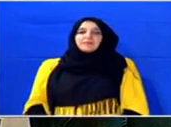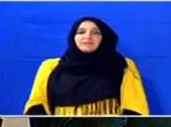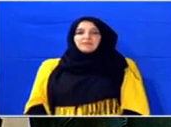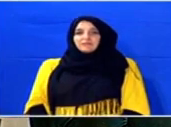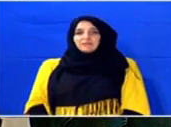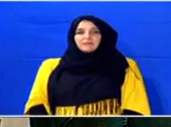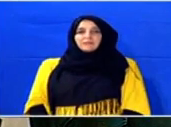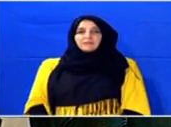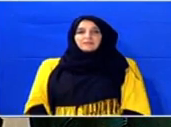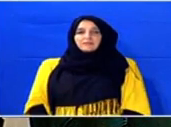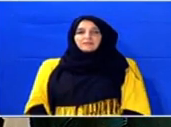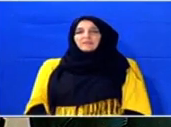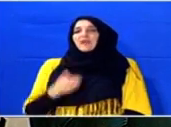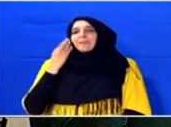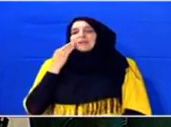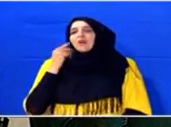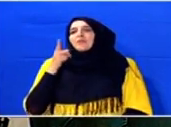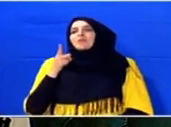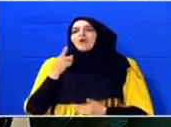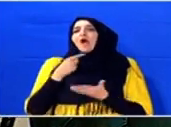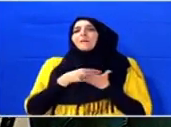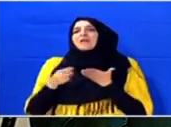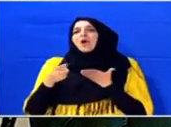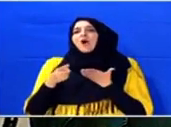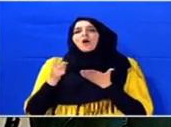بدل مثل يعطي ولك عشره ملايين